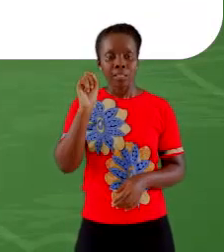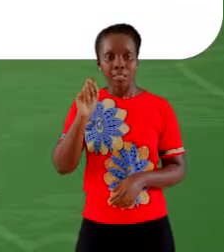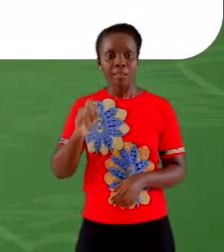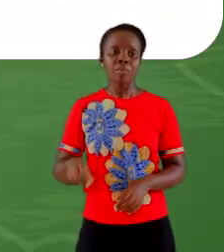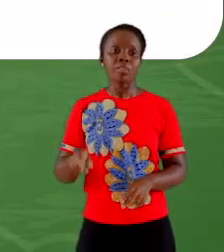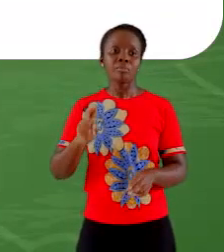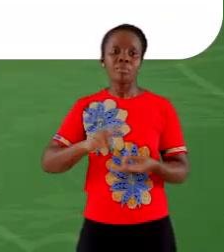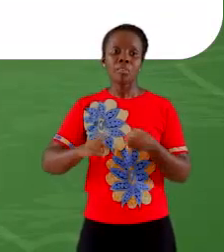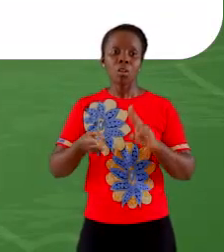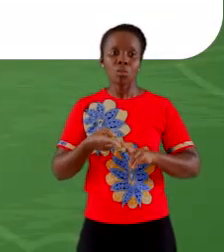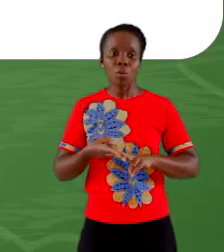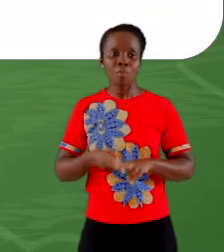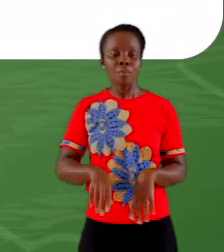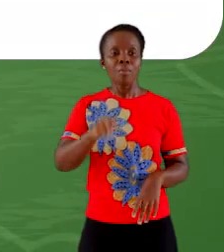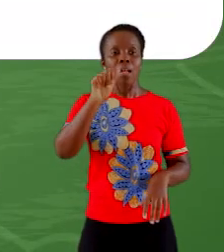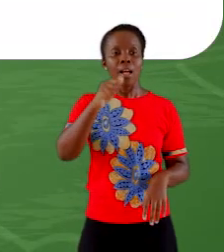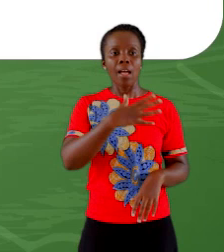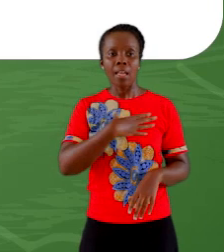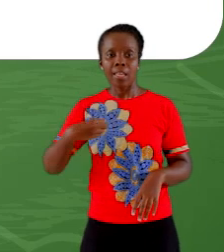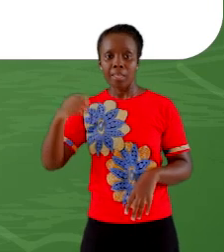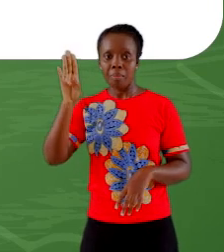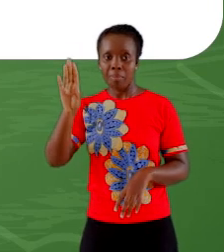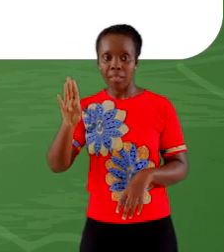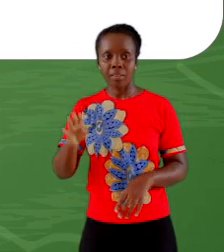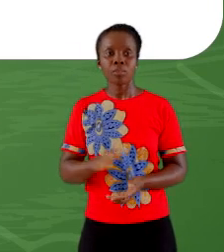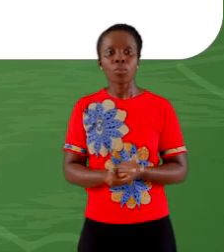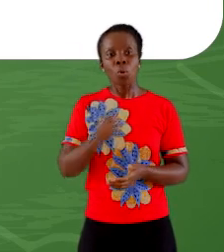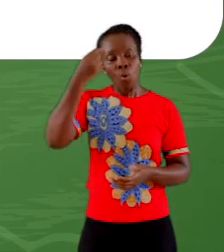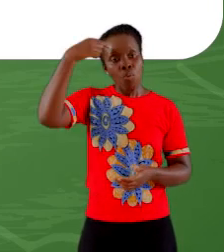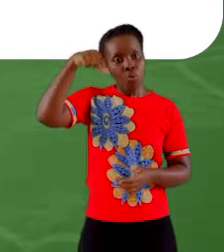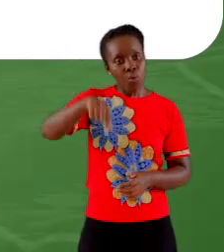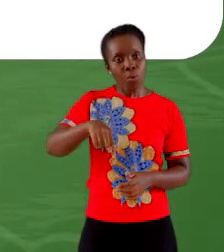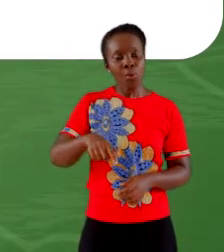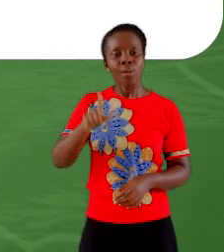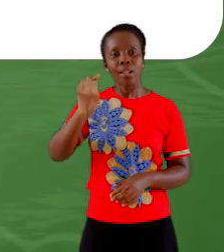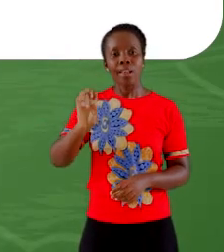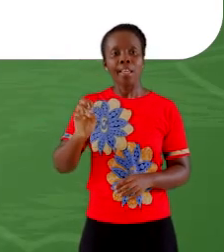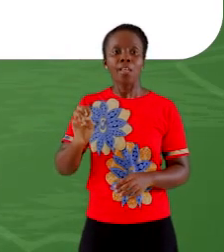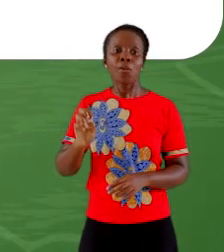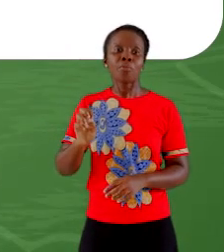Détermine les nombres A et B pour que les vecteurs